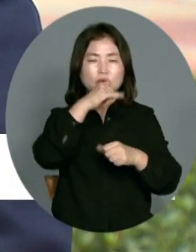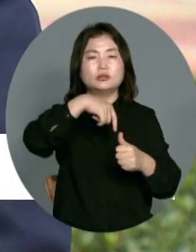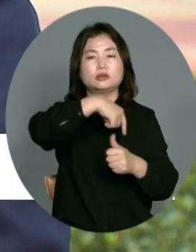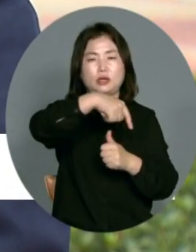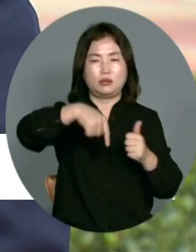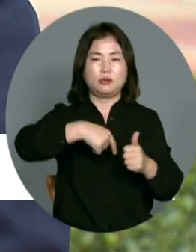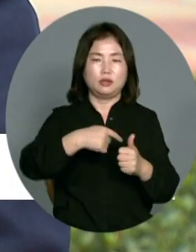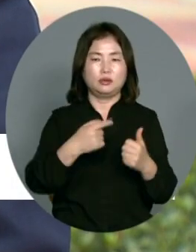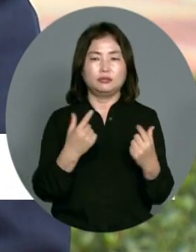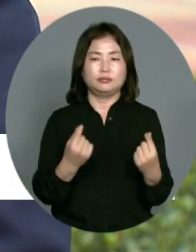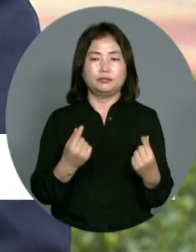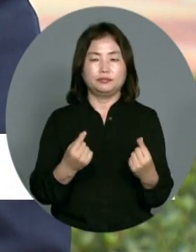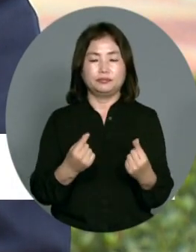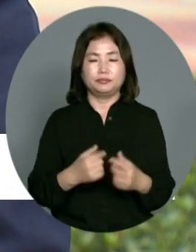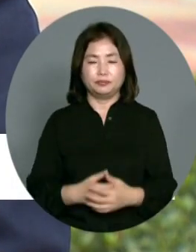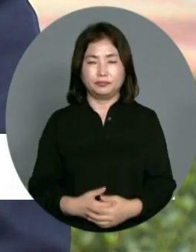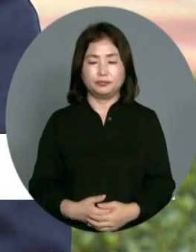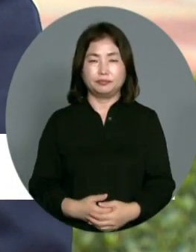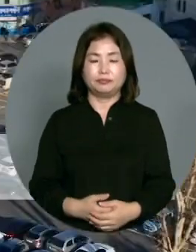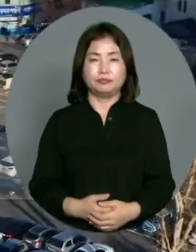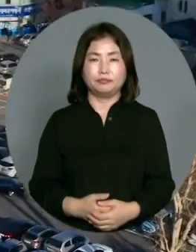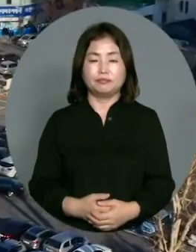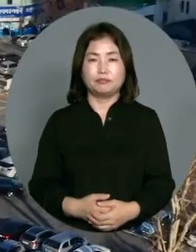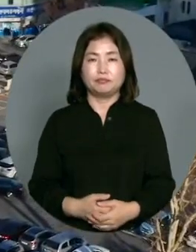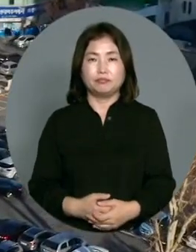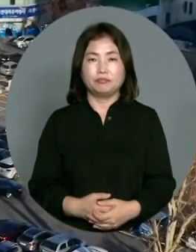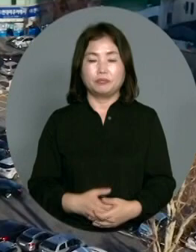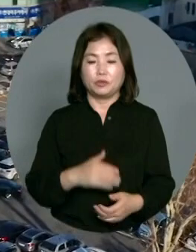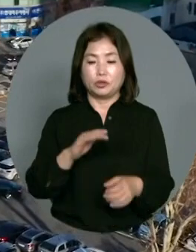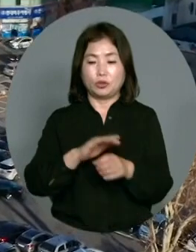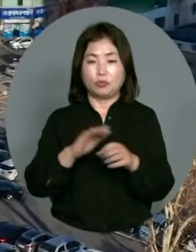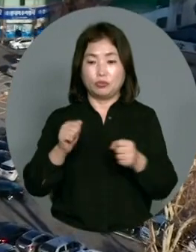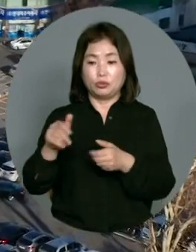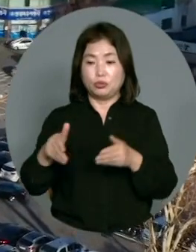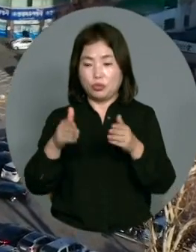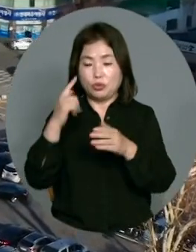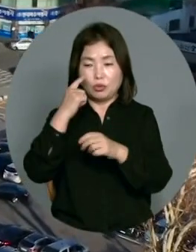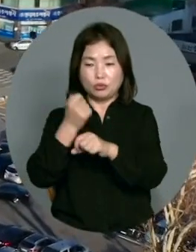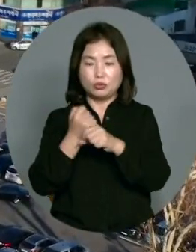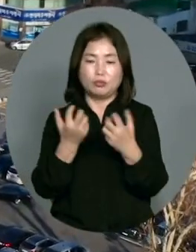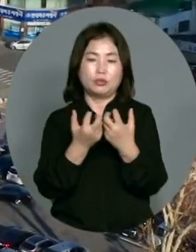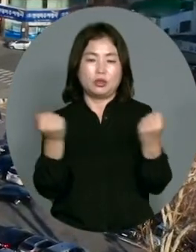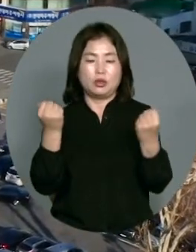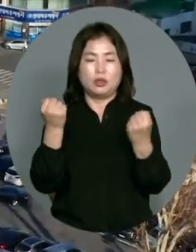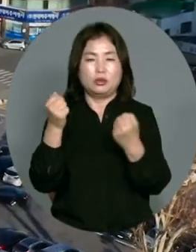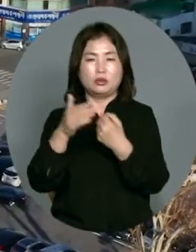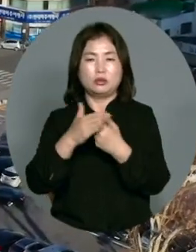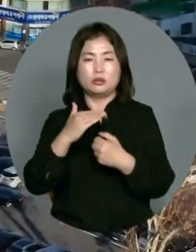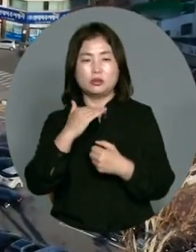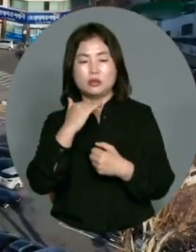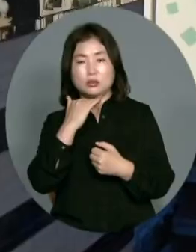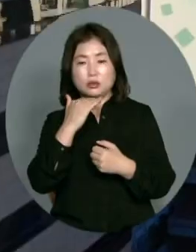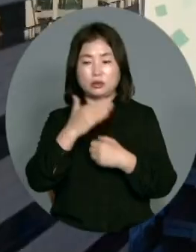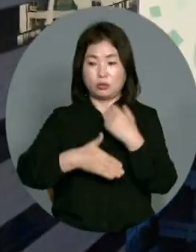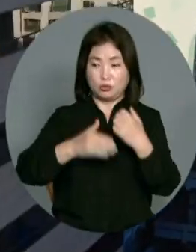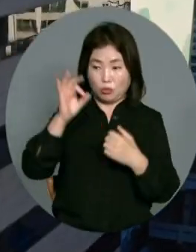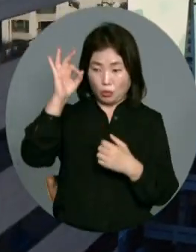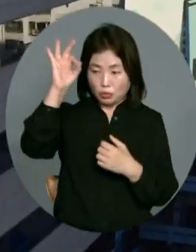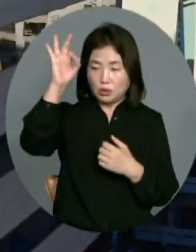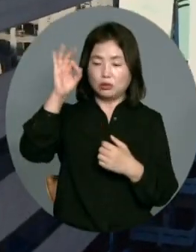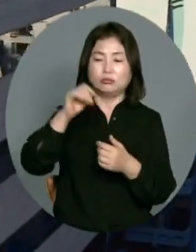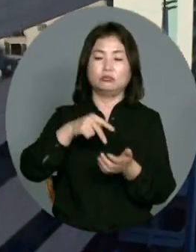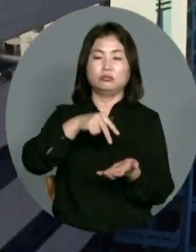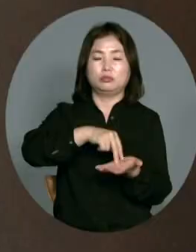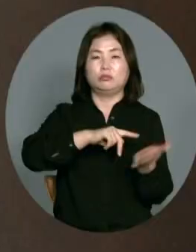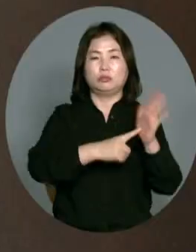그런 어떤 기본적인 상황이고 경북도의 연구원 분리 방침에 기다렸다는 데 대구 씨도 입장을